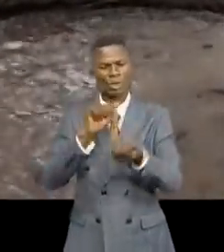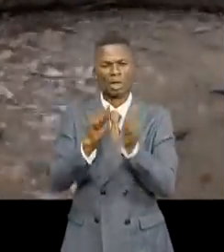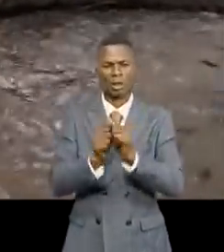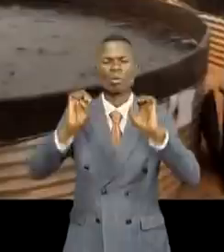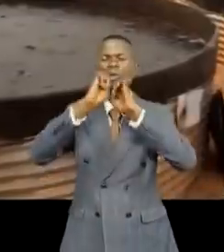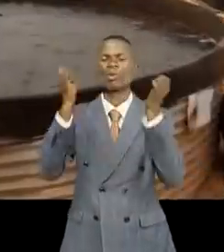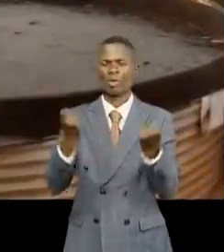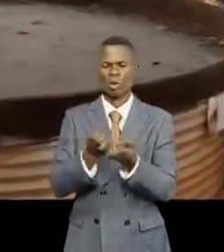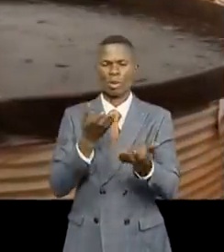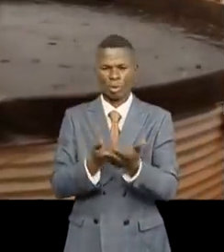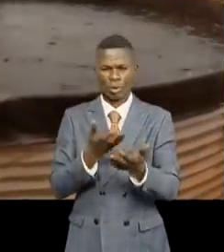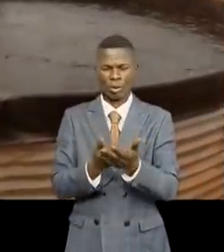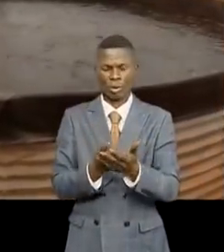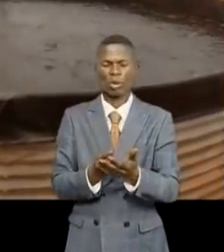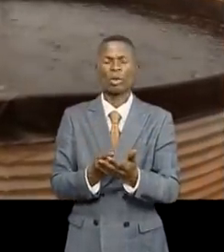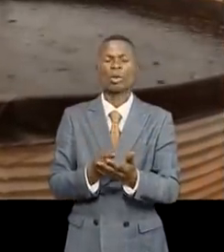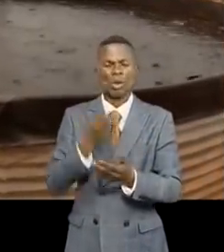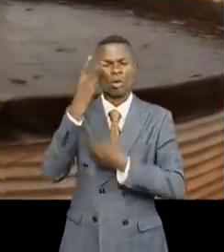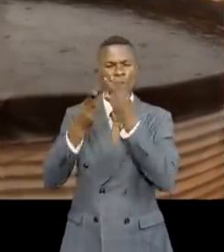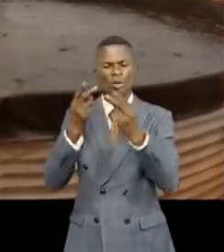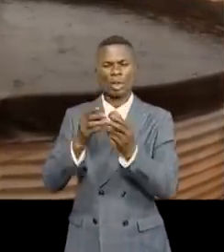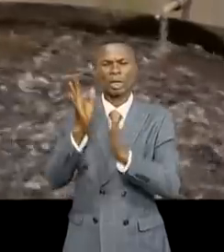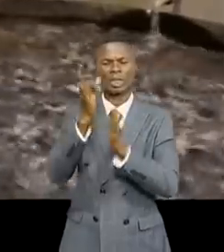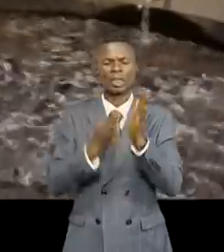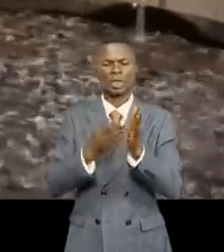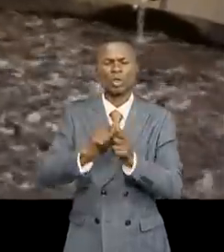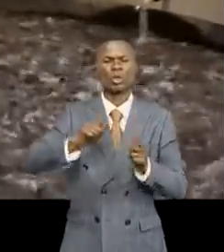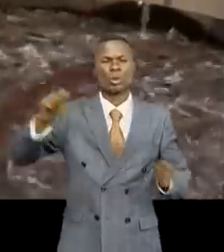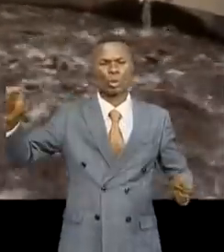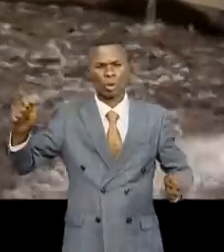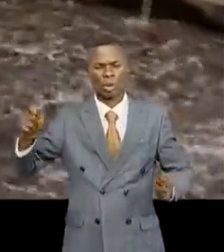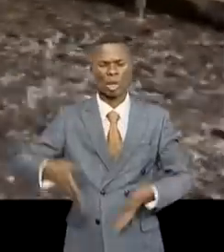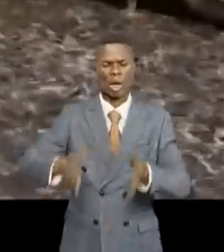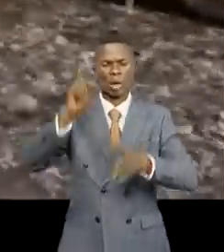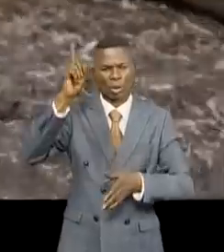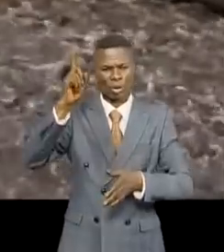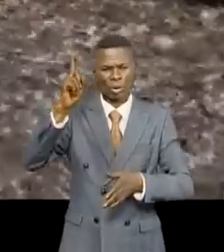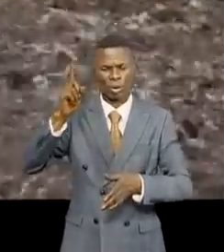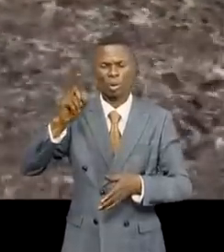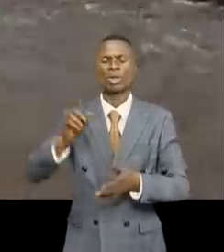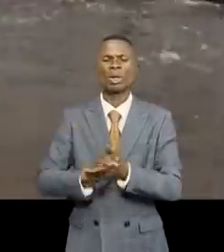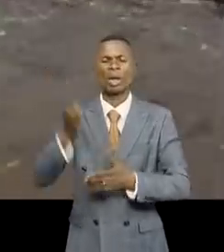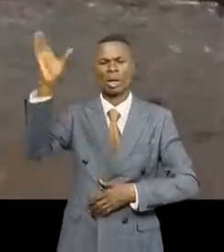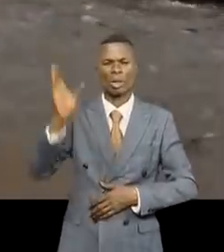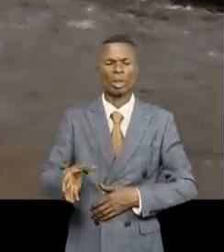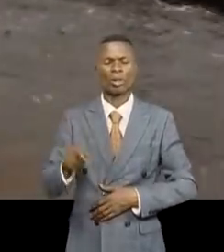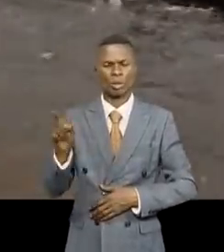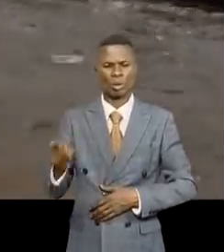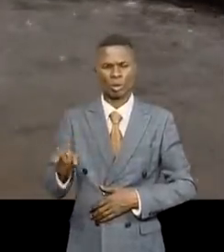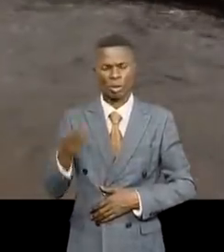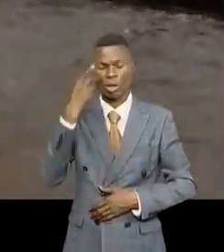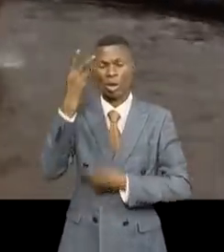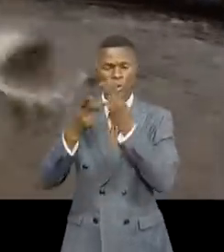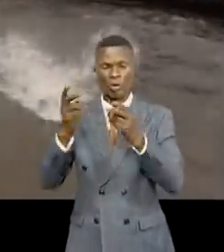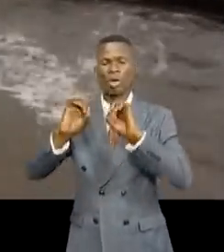sa délégation à parcourir près de 18 km en quittant la nationale numéro 1 à hauteur de Kasangulu dans le Congo central pour